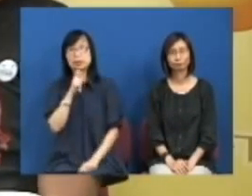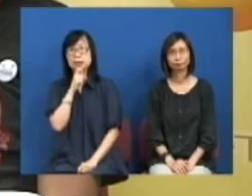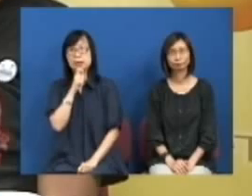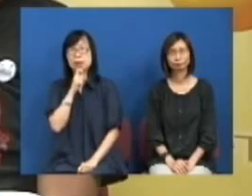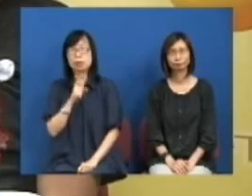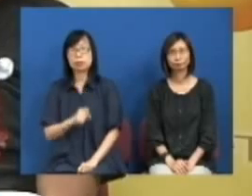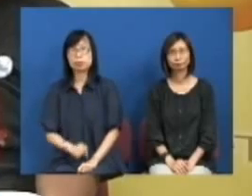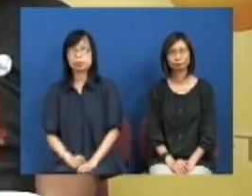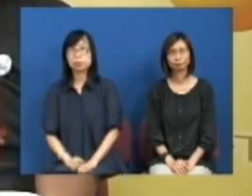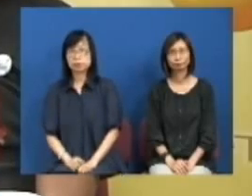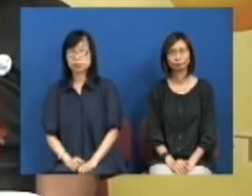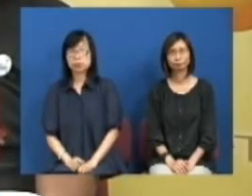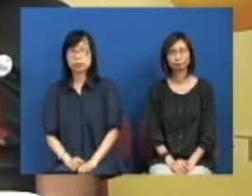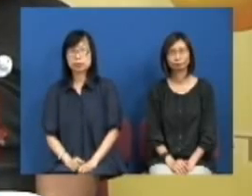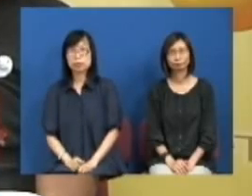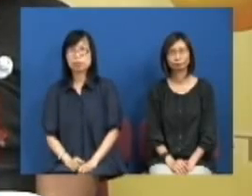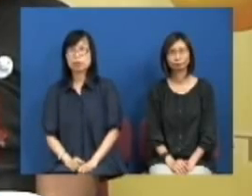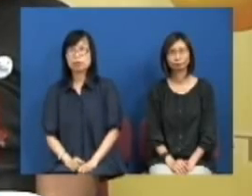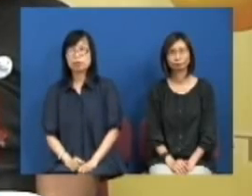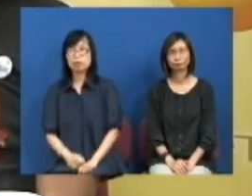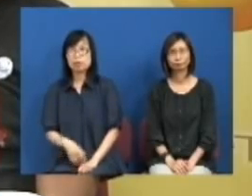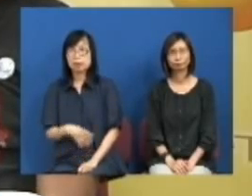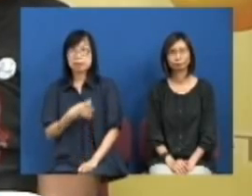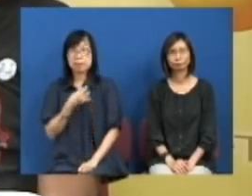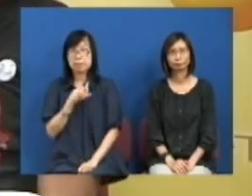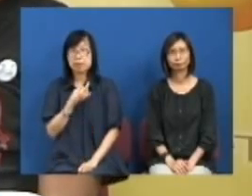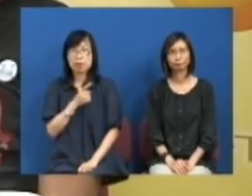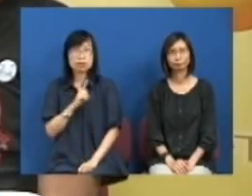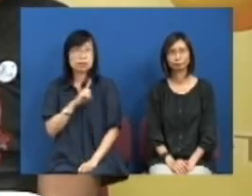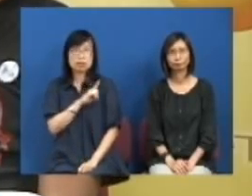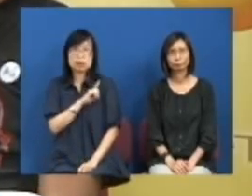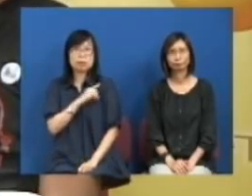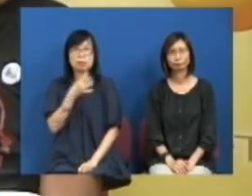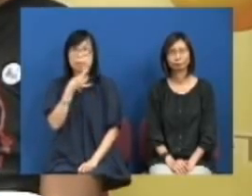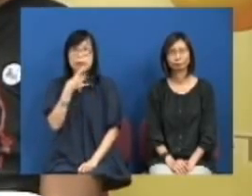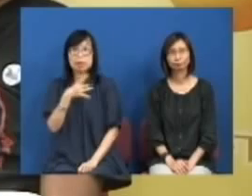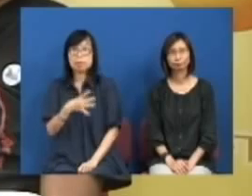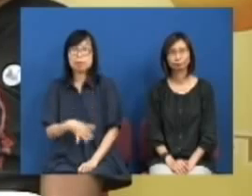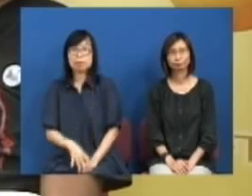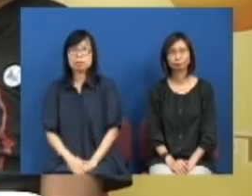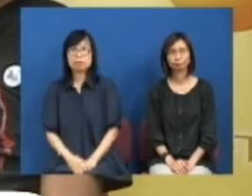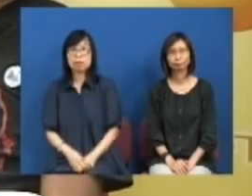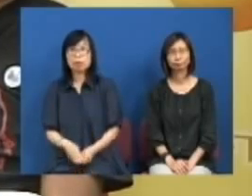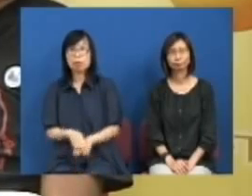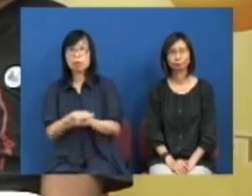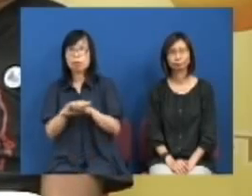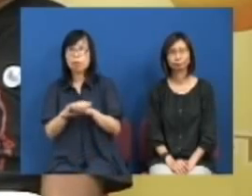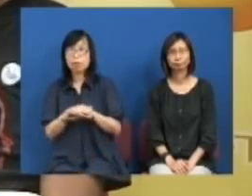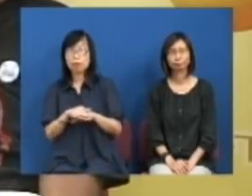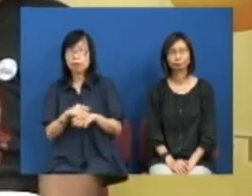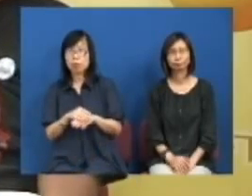是我們都未必，我自己都未必同意公民黨全部的事，他有時舉辦的事，他如果